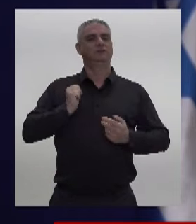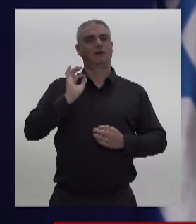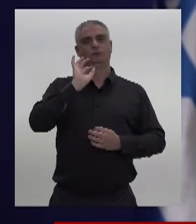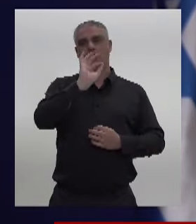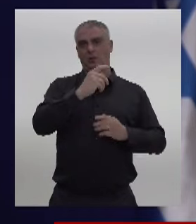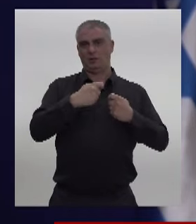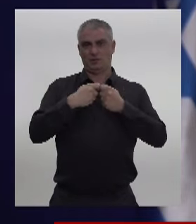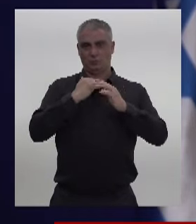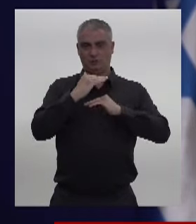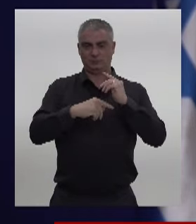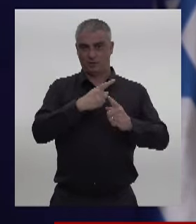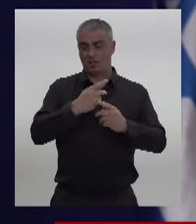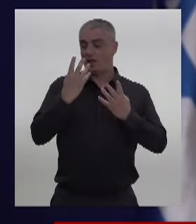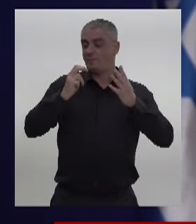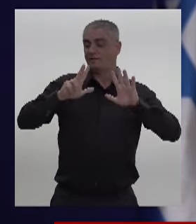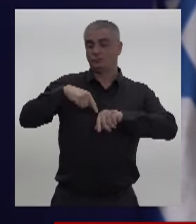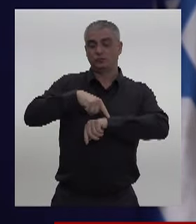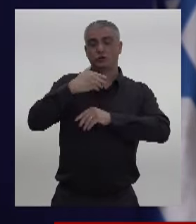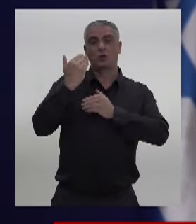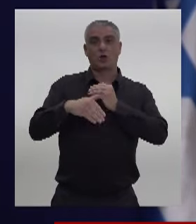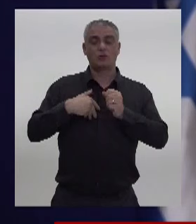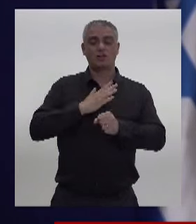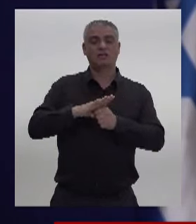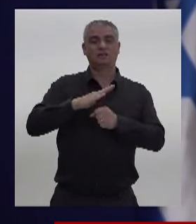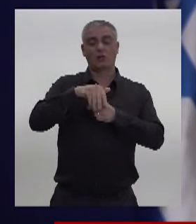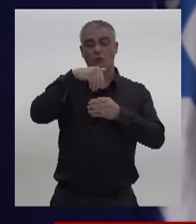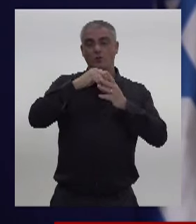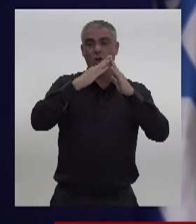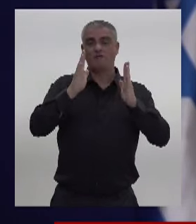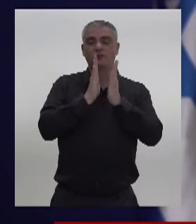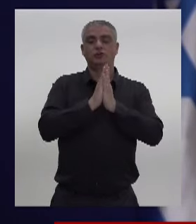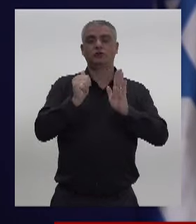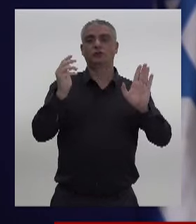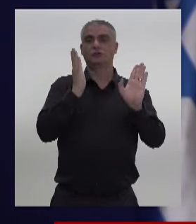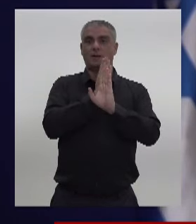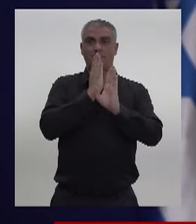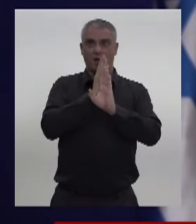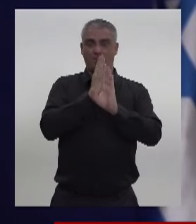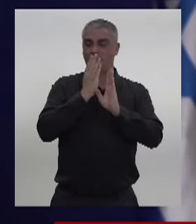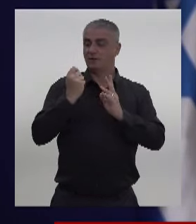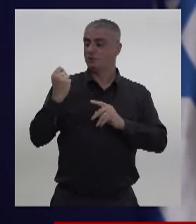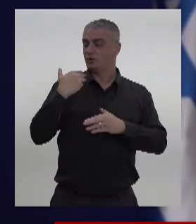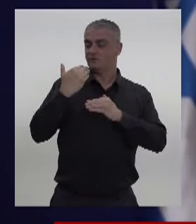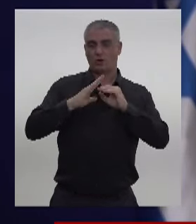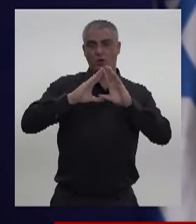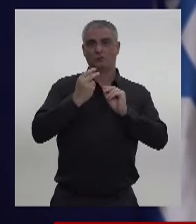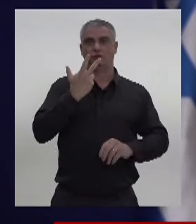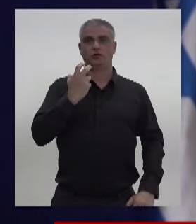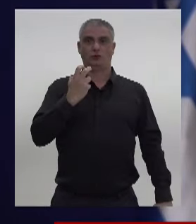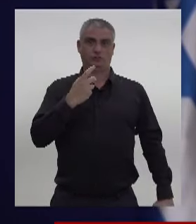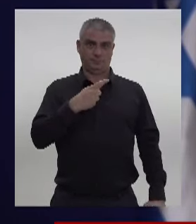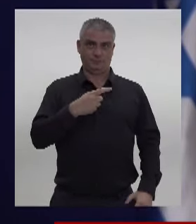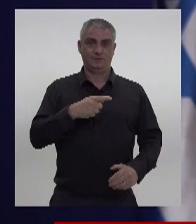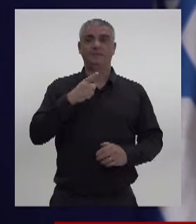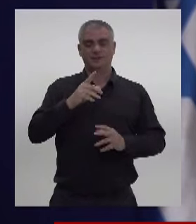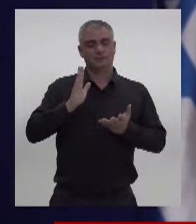הארגון ב-48 השעות האחרונות חיסלנו בלבנון 16 מחבלים בשבוע האחרון 30